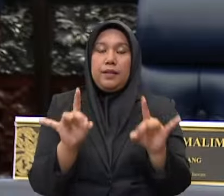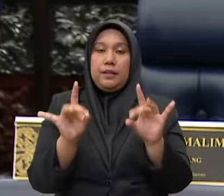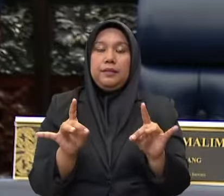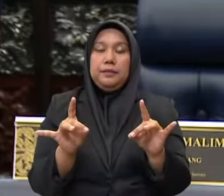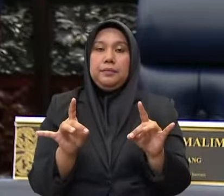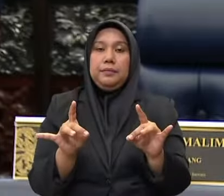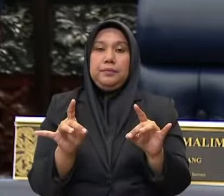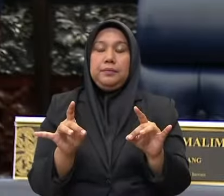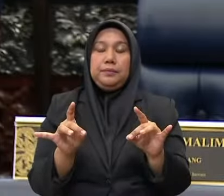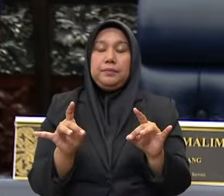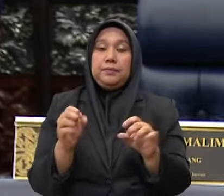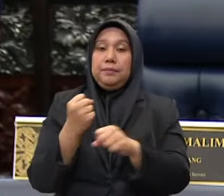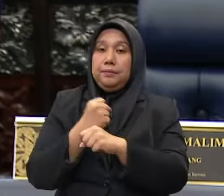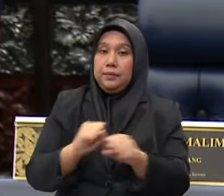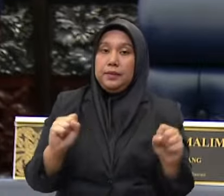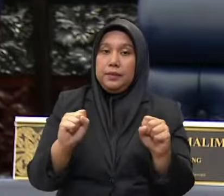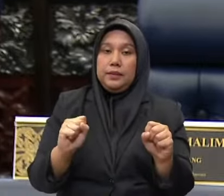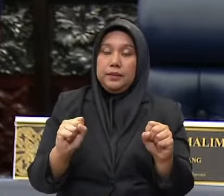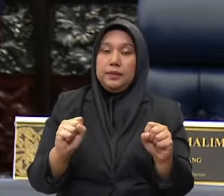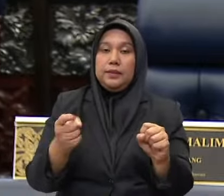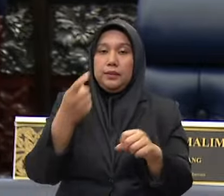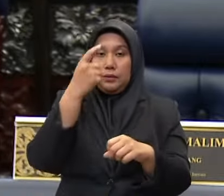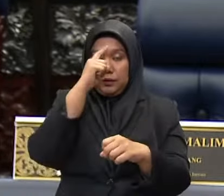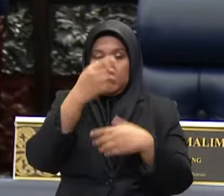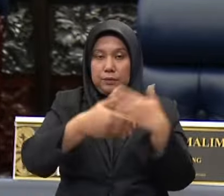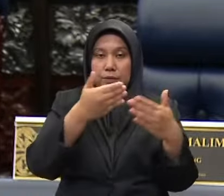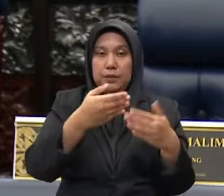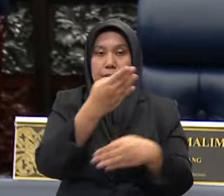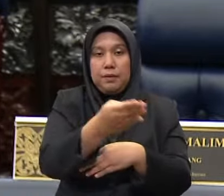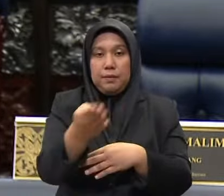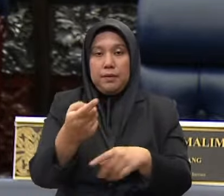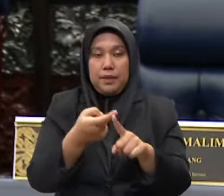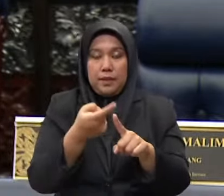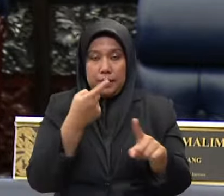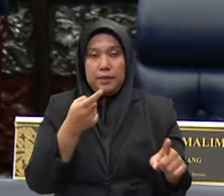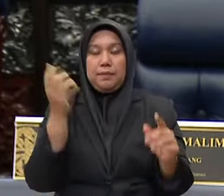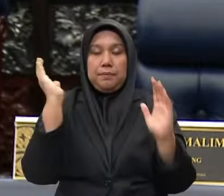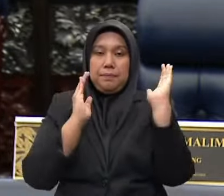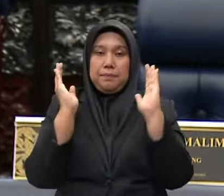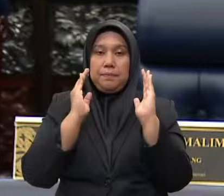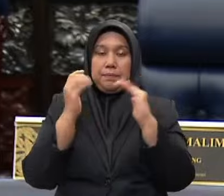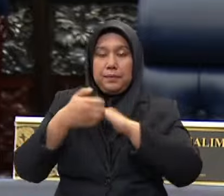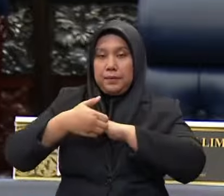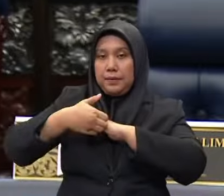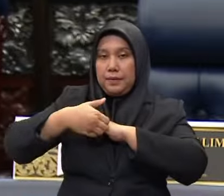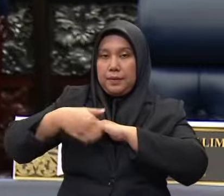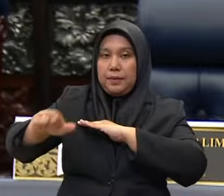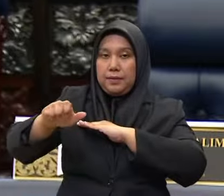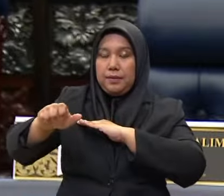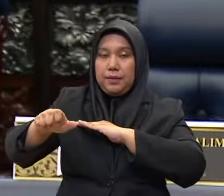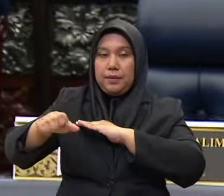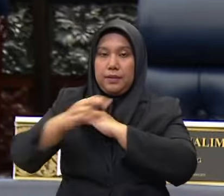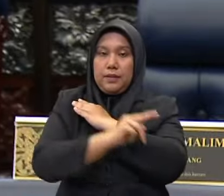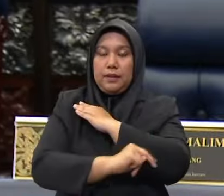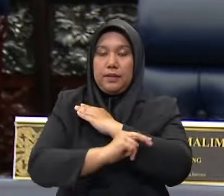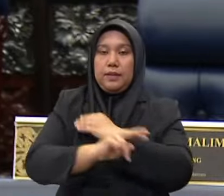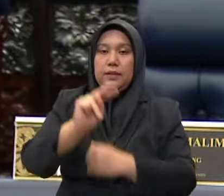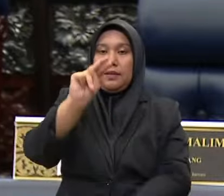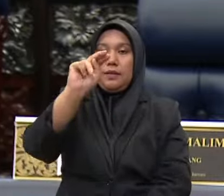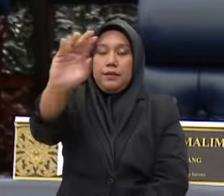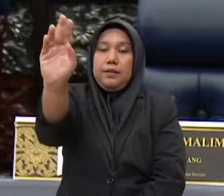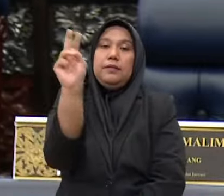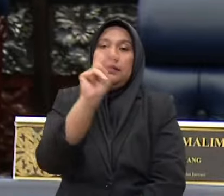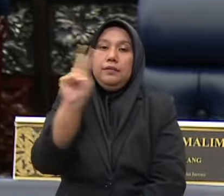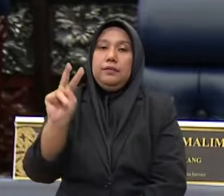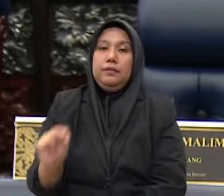bersedia untuk proses bahan-bahan daripada negara kita Ia dieksport ke negara Vietnam ataupun diekport ke negara